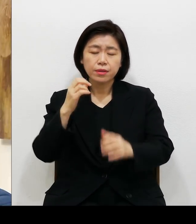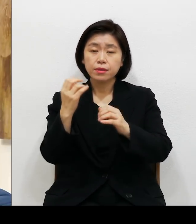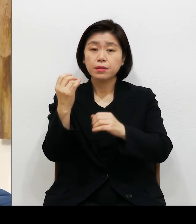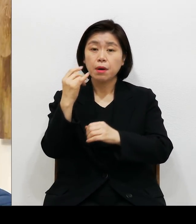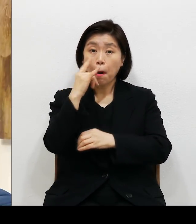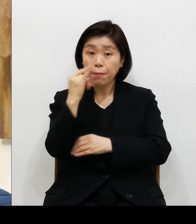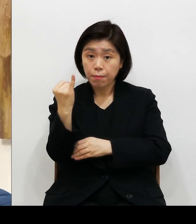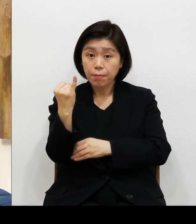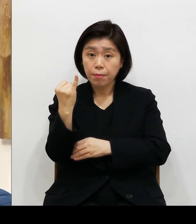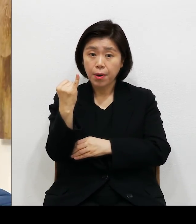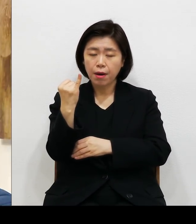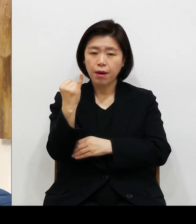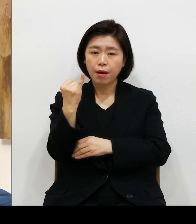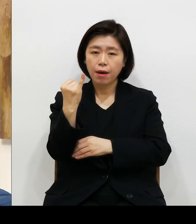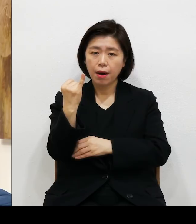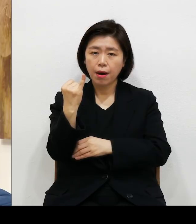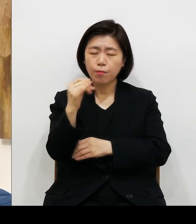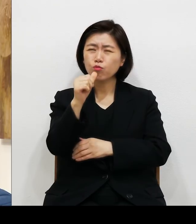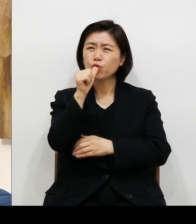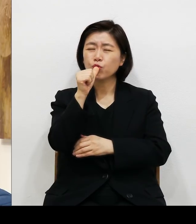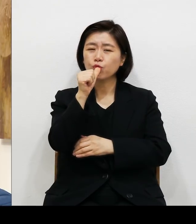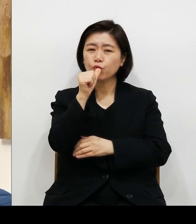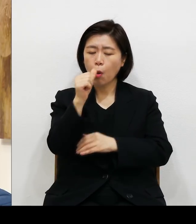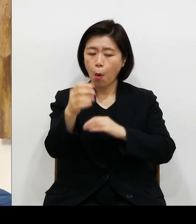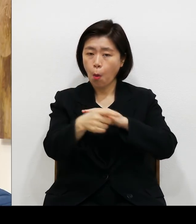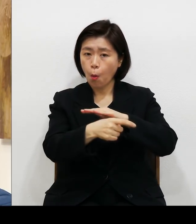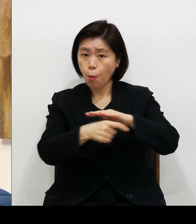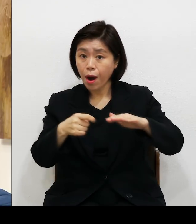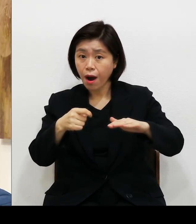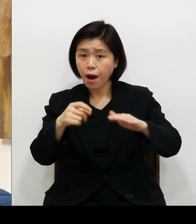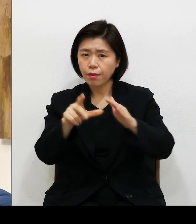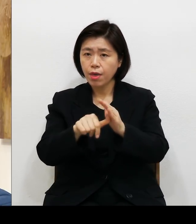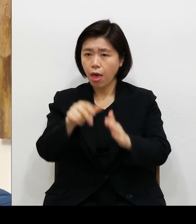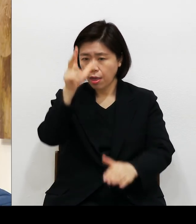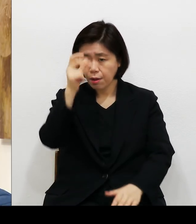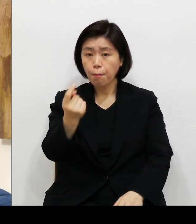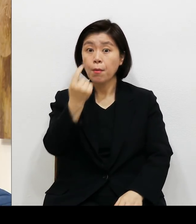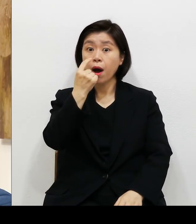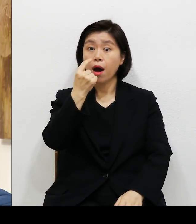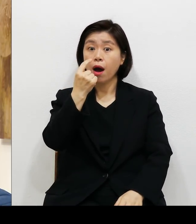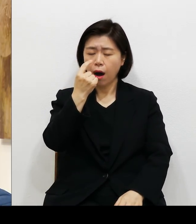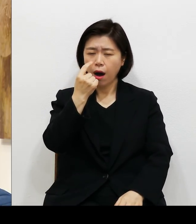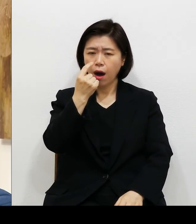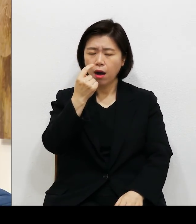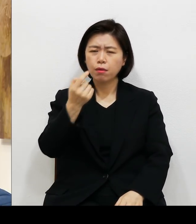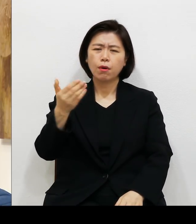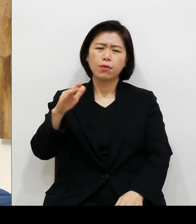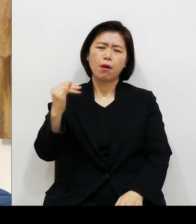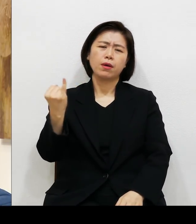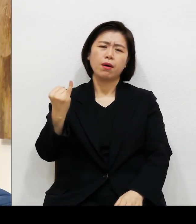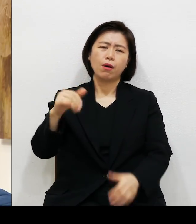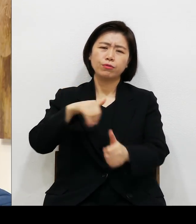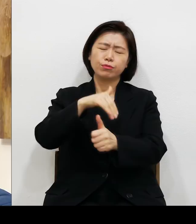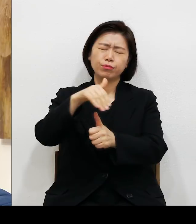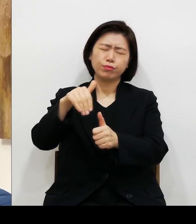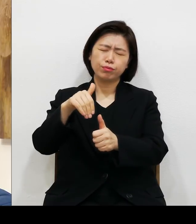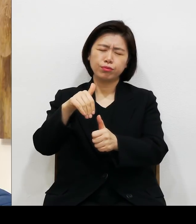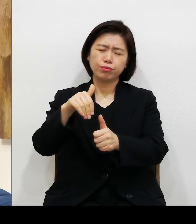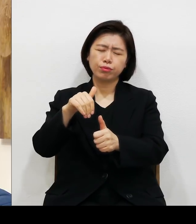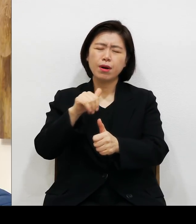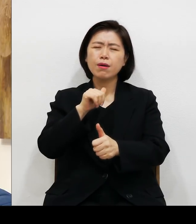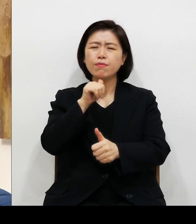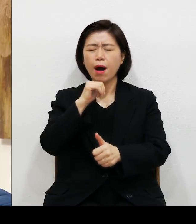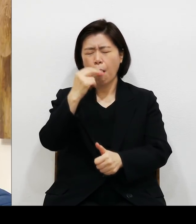힘들어서 분유를 훔쳤는데 그래서 경찰에서 붙잡혔는데 그 너무 심한 생활고라는 거를 다 알게